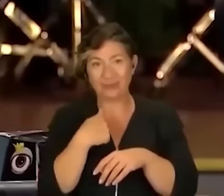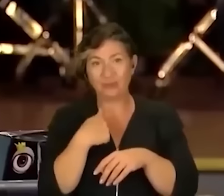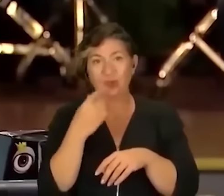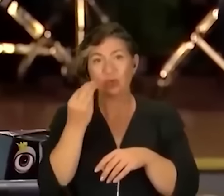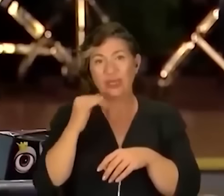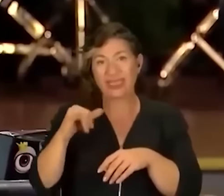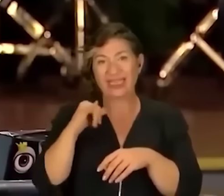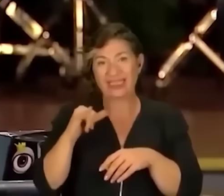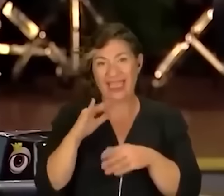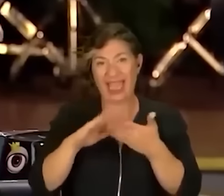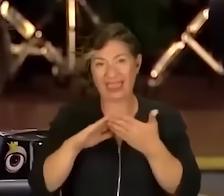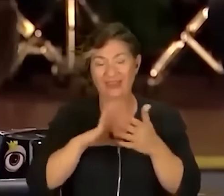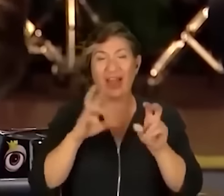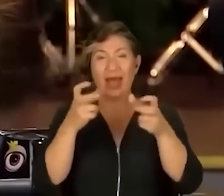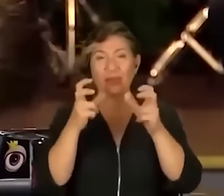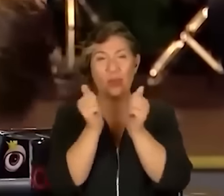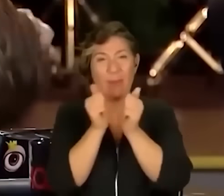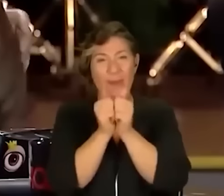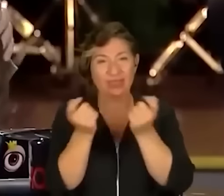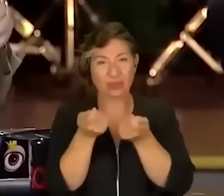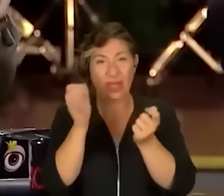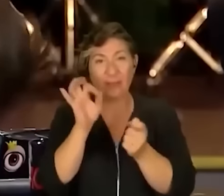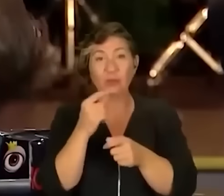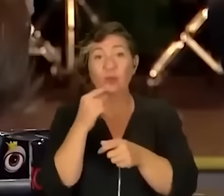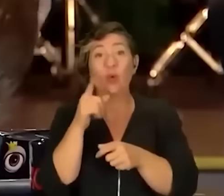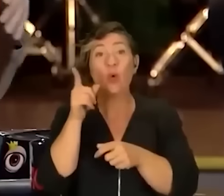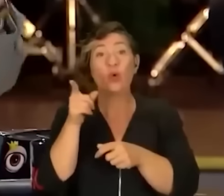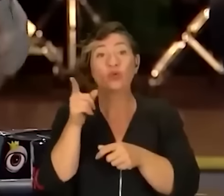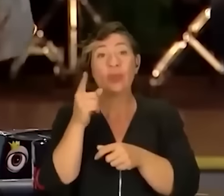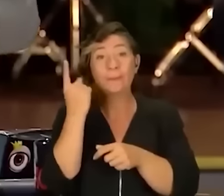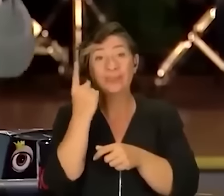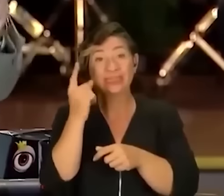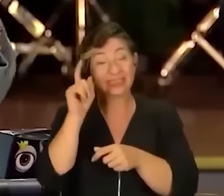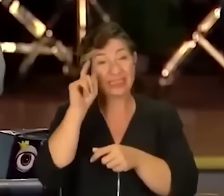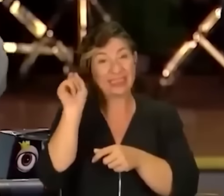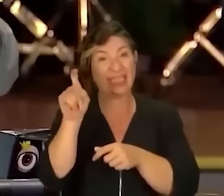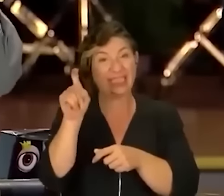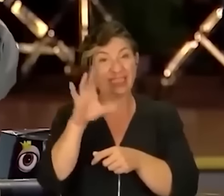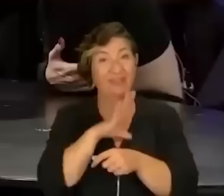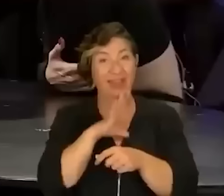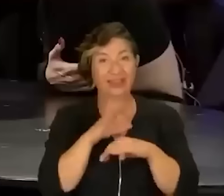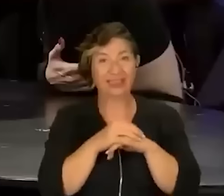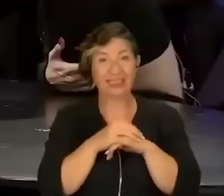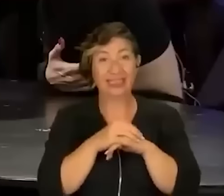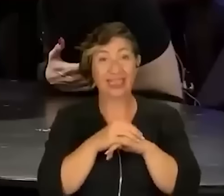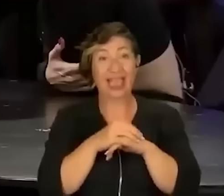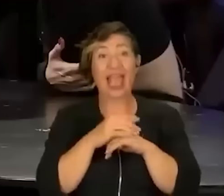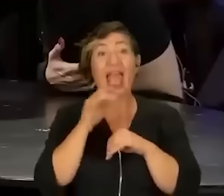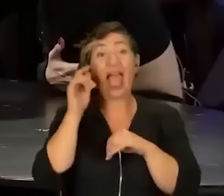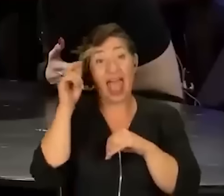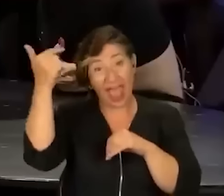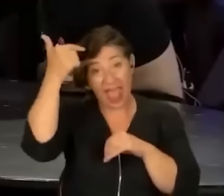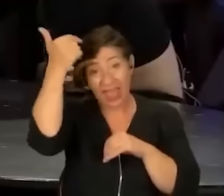Bizim çok yakın var. Radyoda beraber çalışıyoruz. Hep söylüyorum ona. Onun da şöyle bir şeyi var. Bak ektirdim de